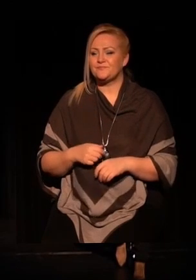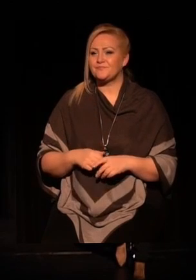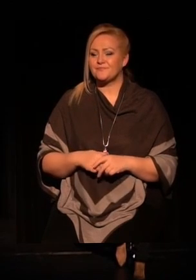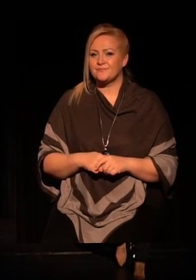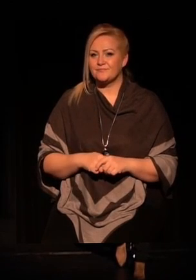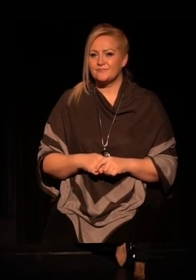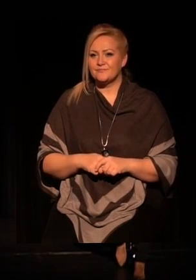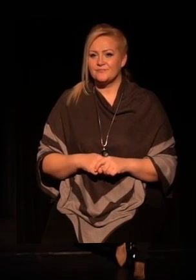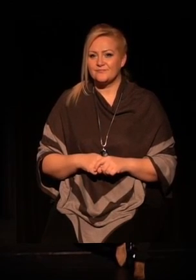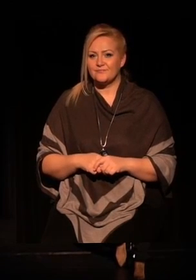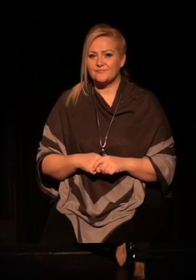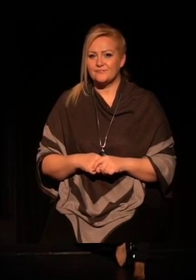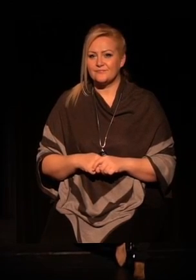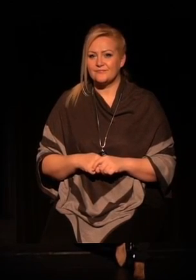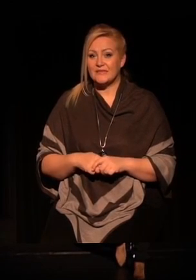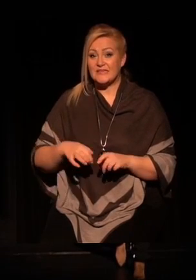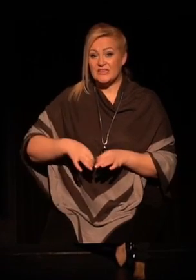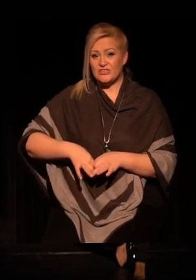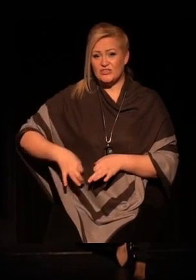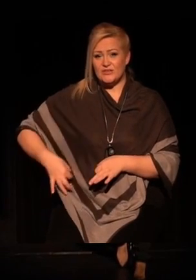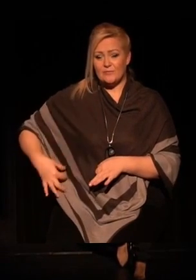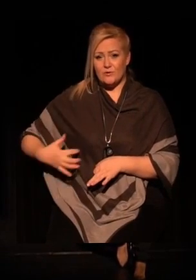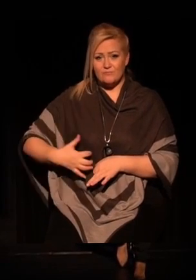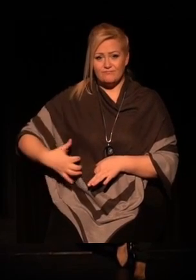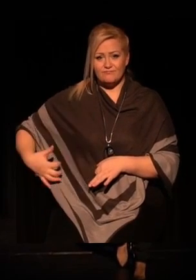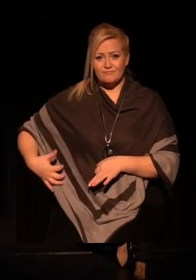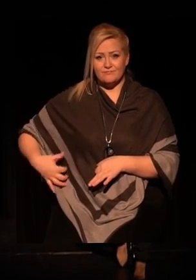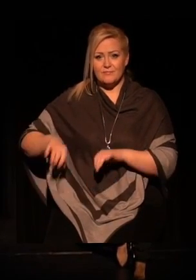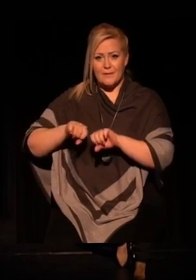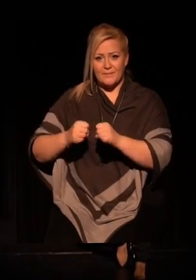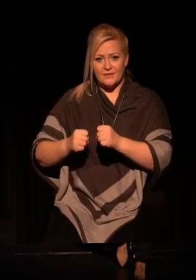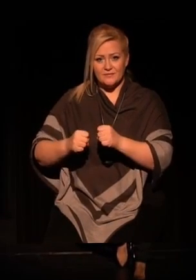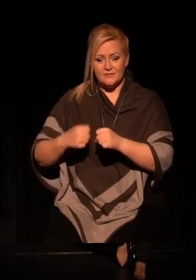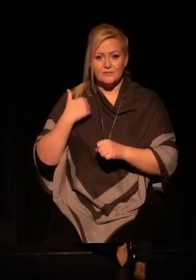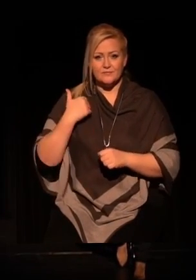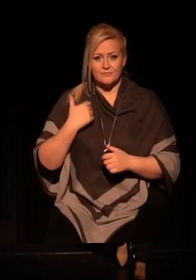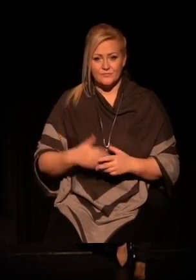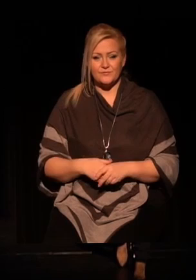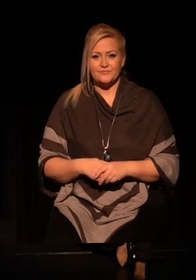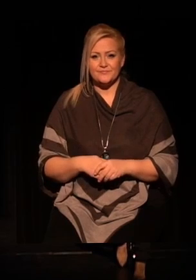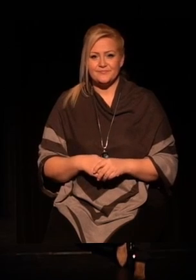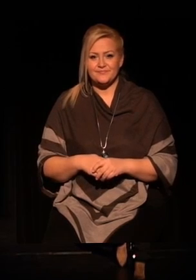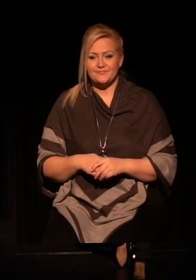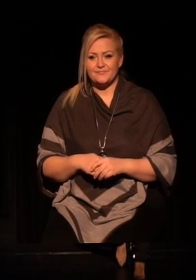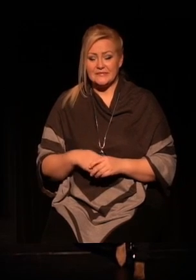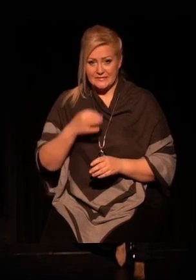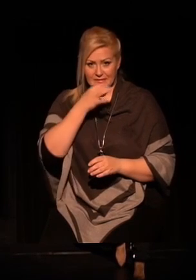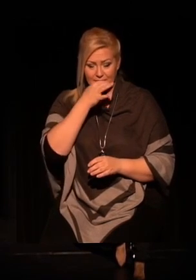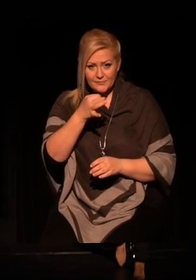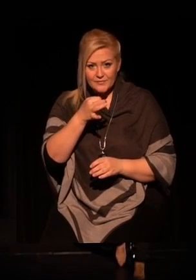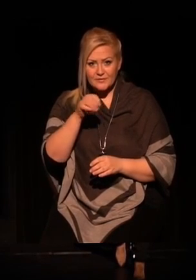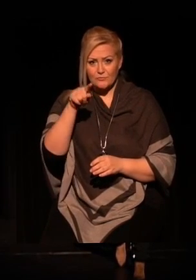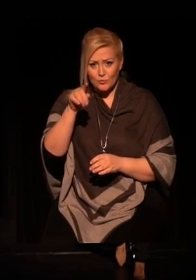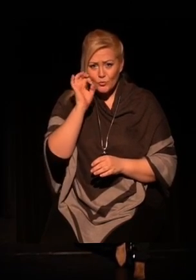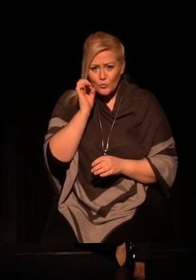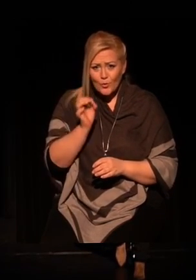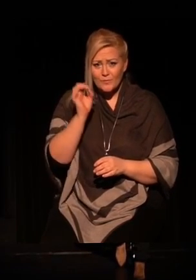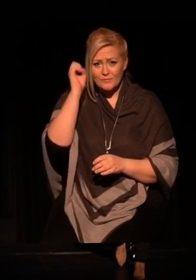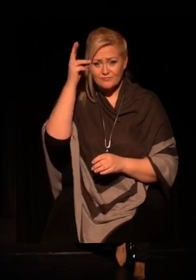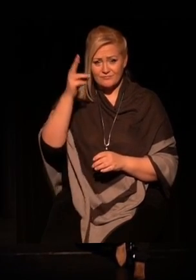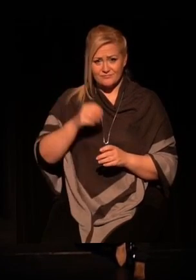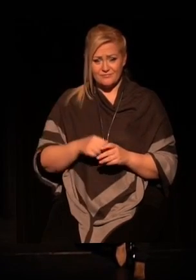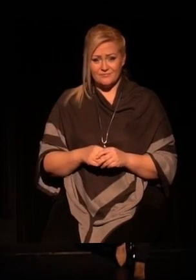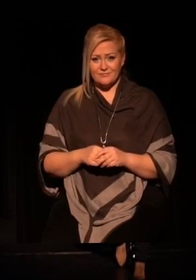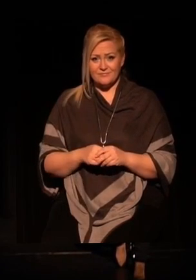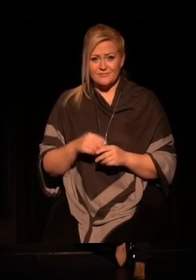tajemnicy, pękniętego żebra. Kiedy zapytałam go, czy to dobry pomysł, żeby biegać z taką